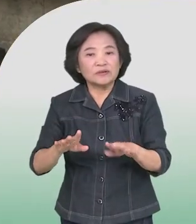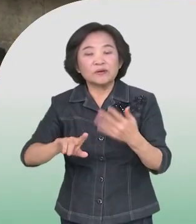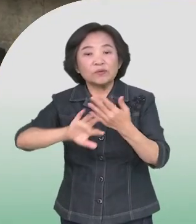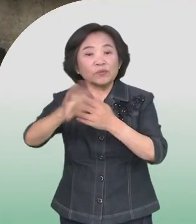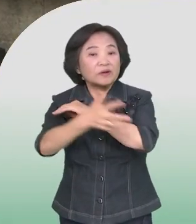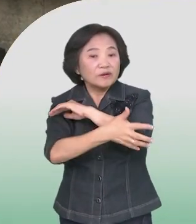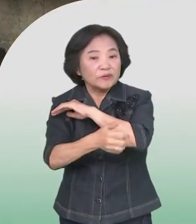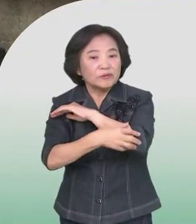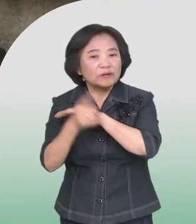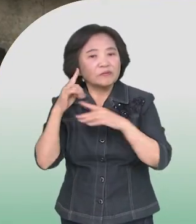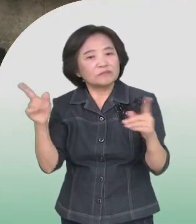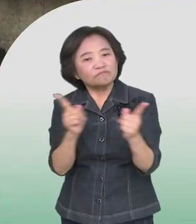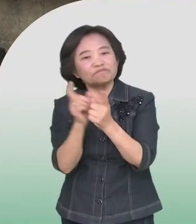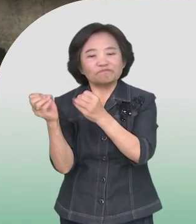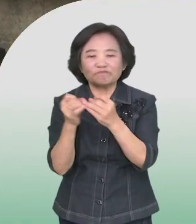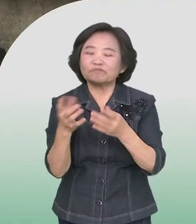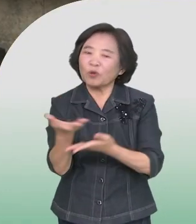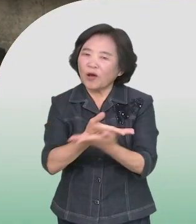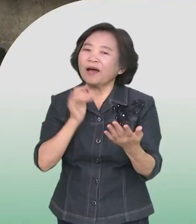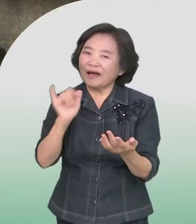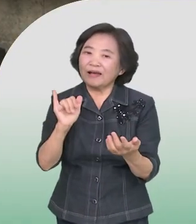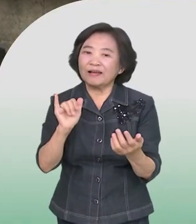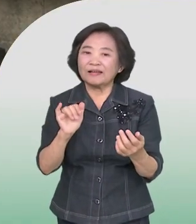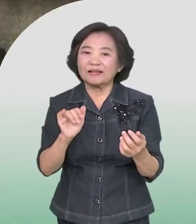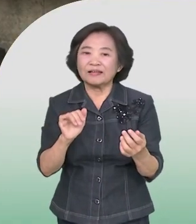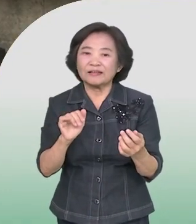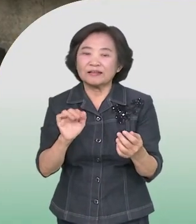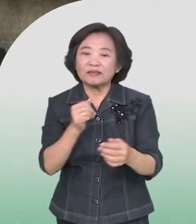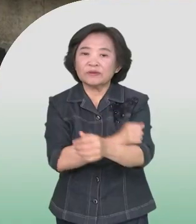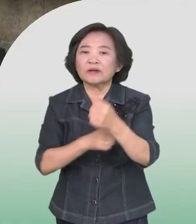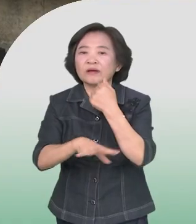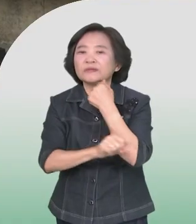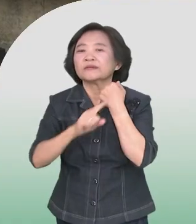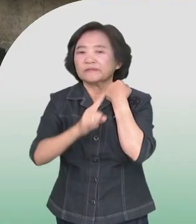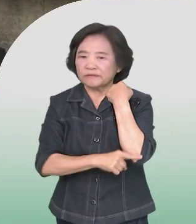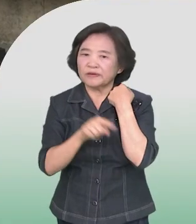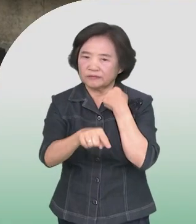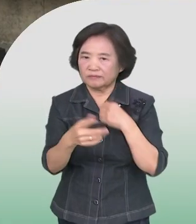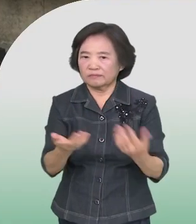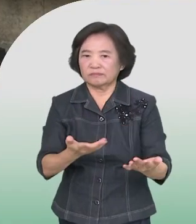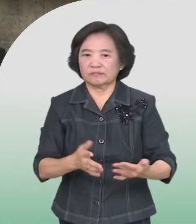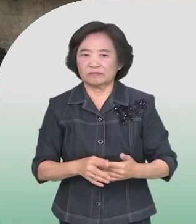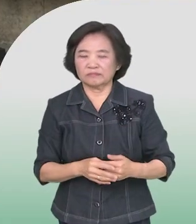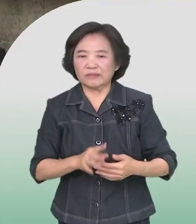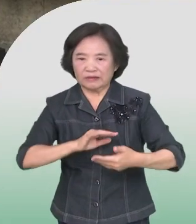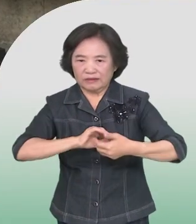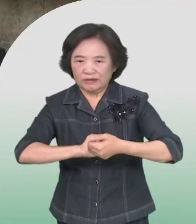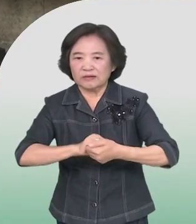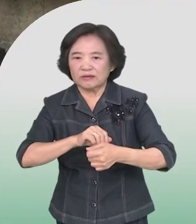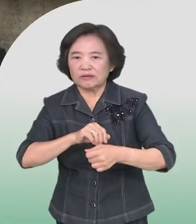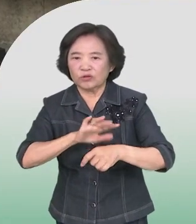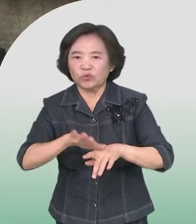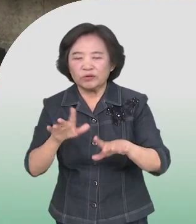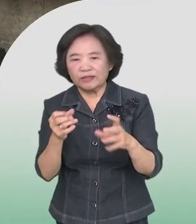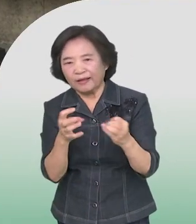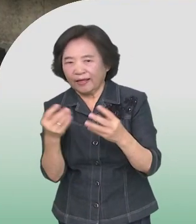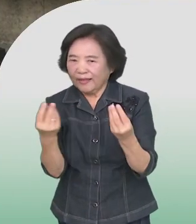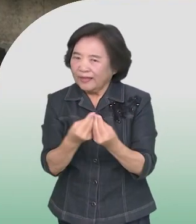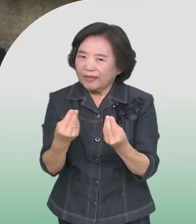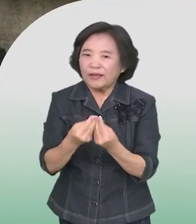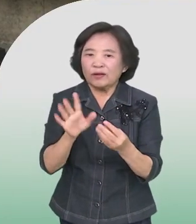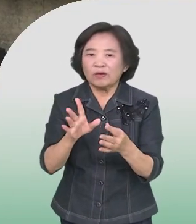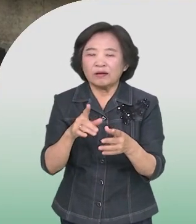工的相处，我觉得非常的融洽，但是因为还基于劳基法的问题，然后会有一些磨合的问题，